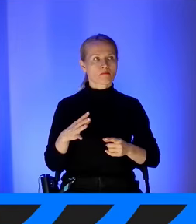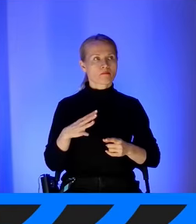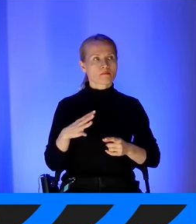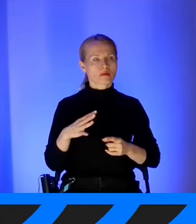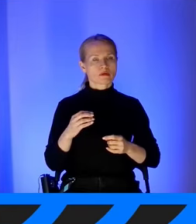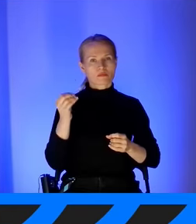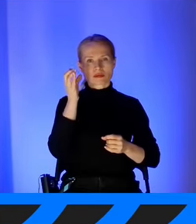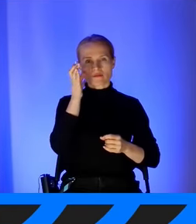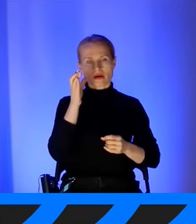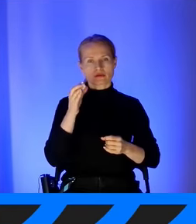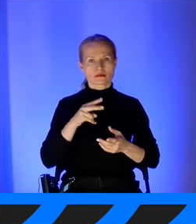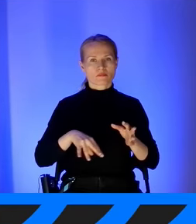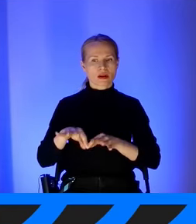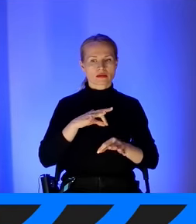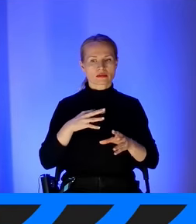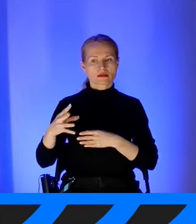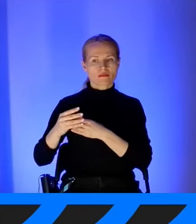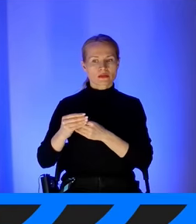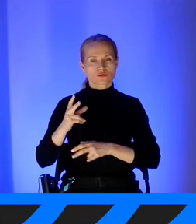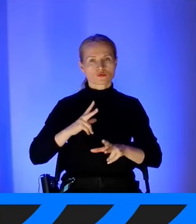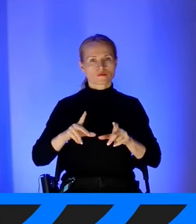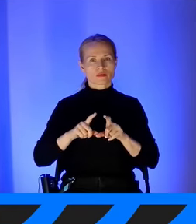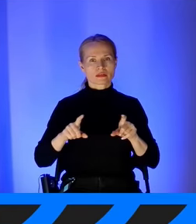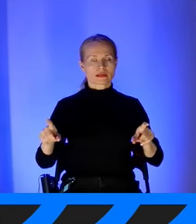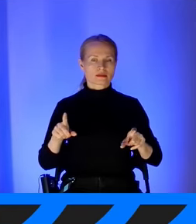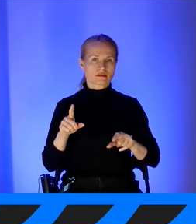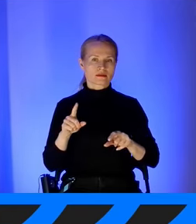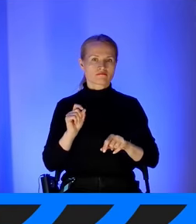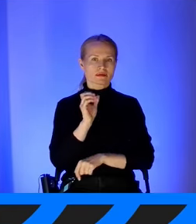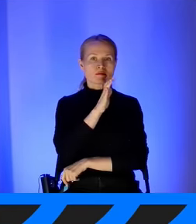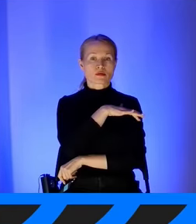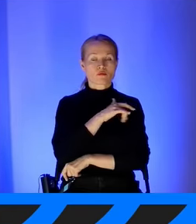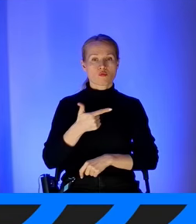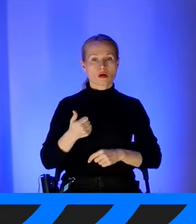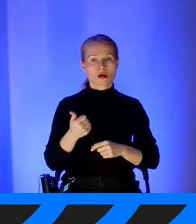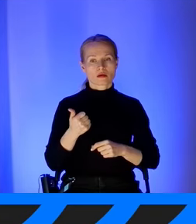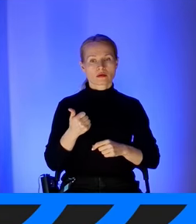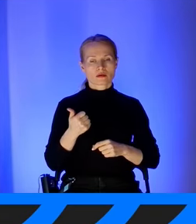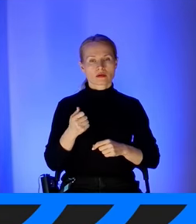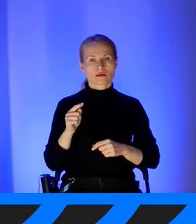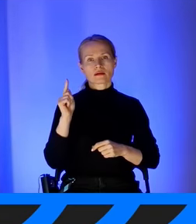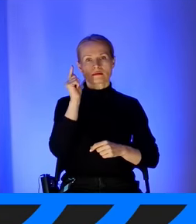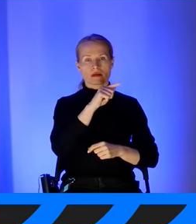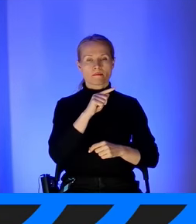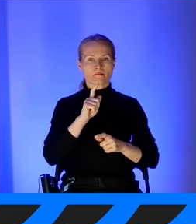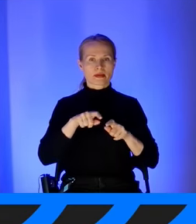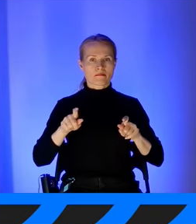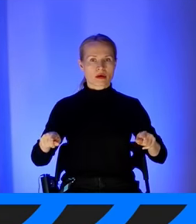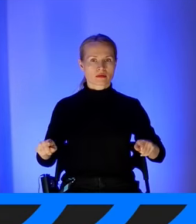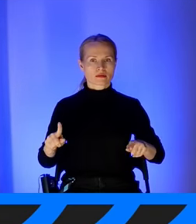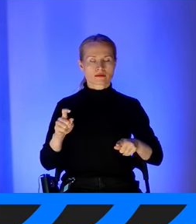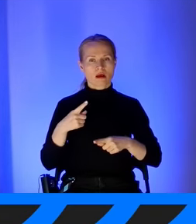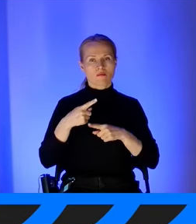образовательный проект совместно с университетом в санкт-петербурге ИТМО где ребята за